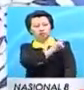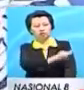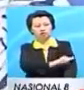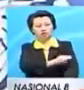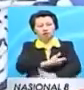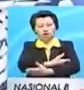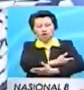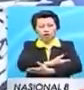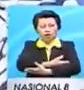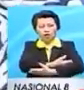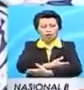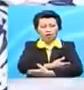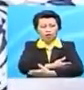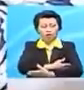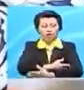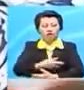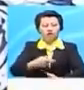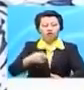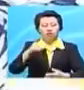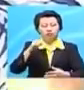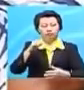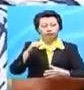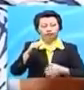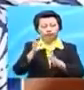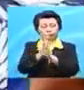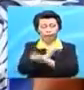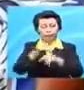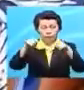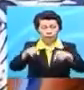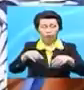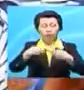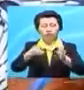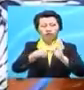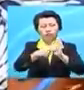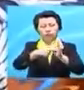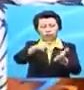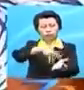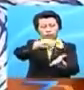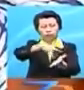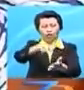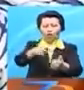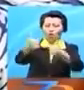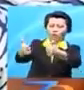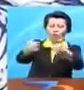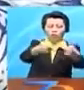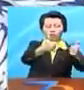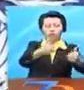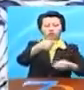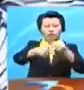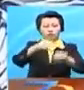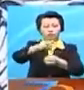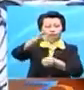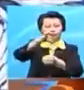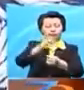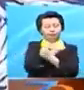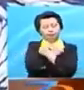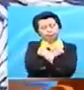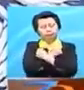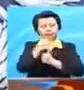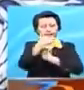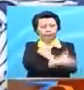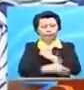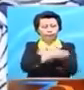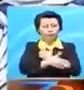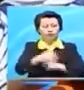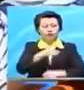tenaga anak-anak kita yang memberi satu pertunjukan yang hebat ya tentang semangat patriotism